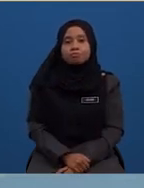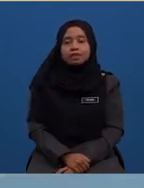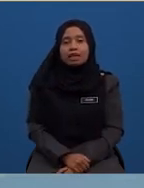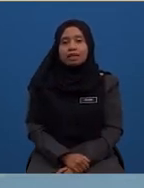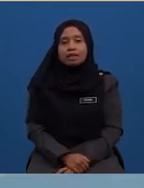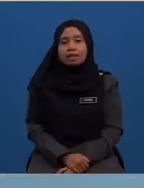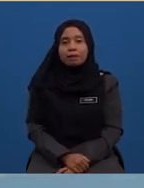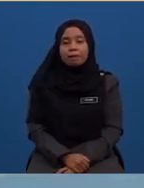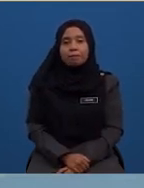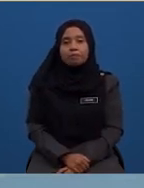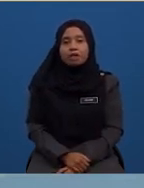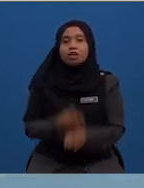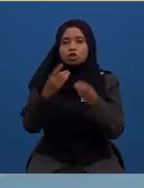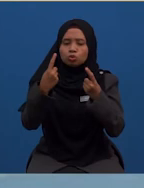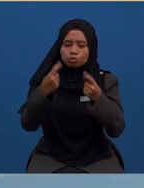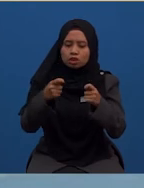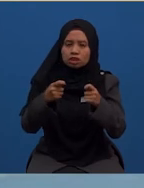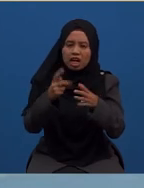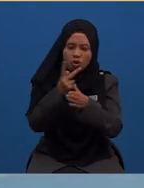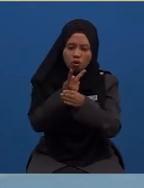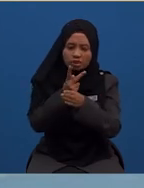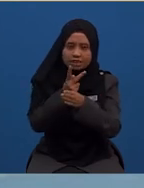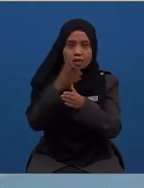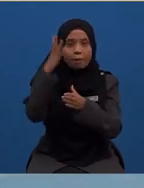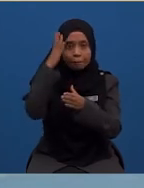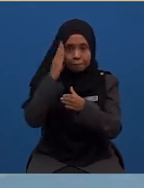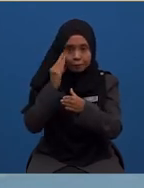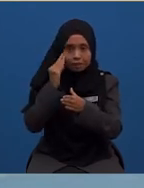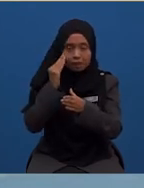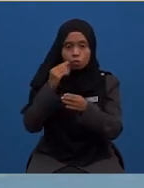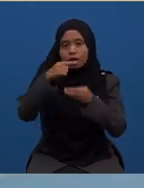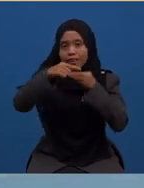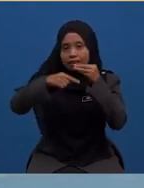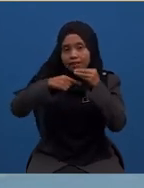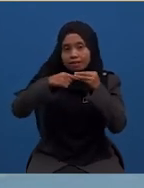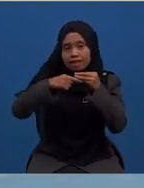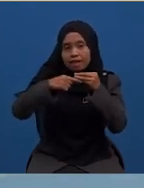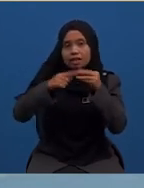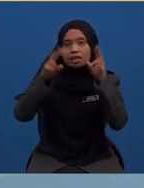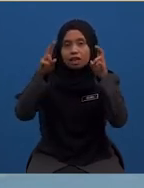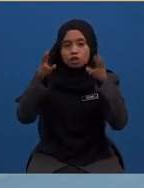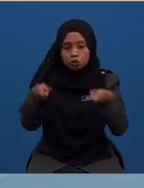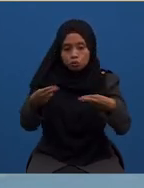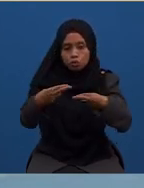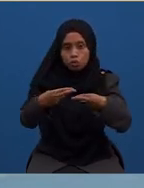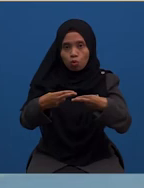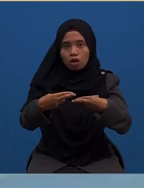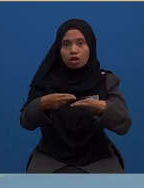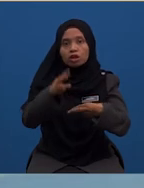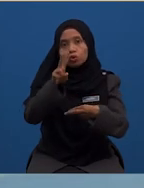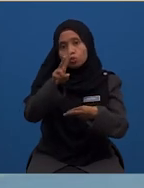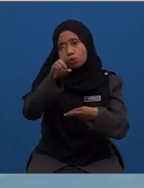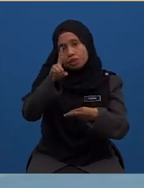Demikian tadi, cikgu telah kongsikan pengetahuan mengenai tajuk ruang iaitu bentuk dua